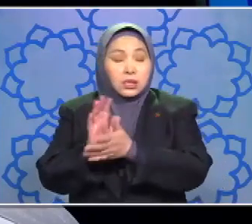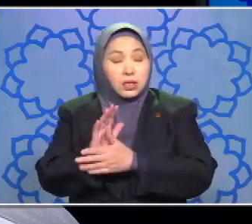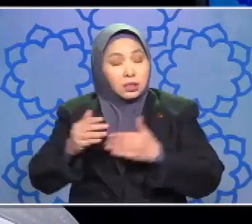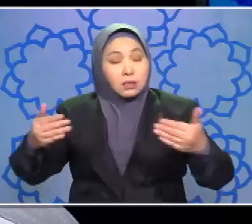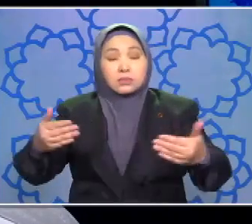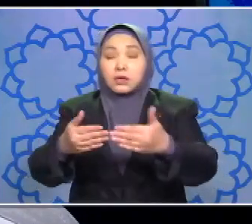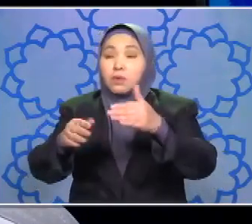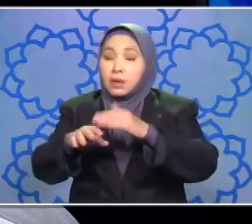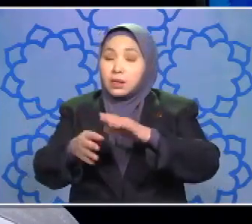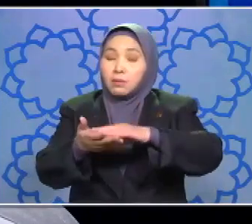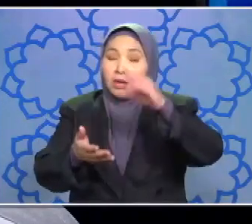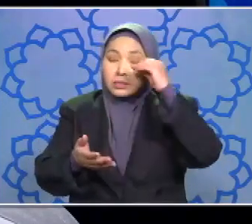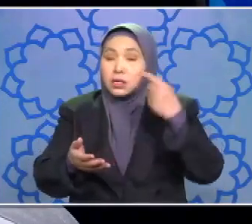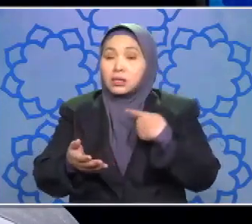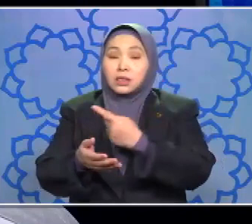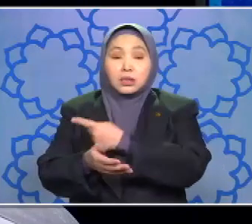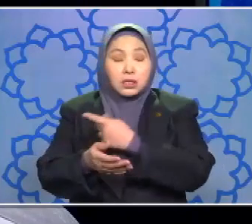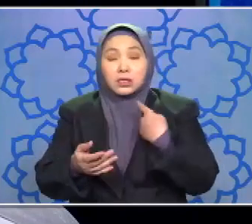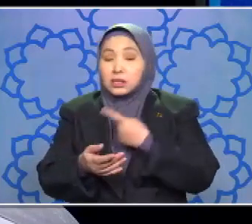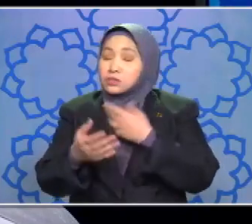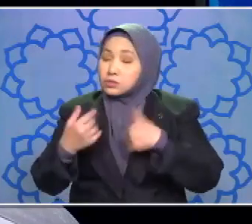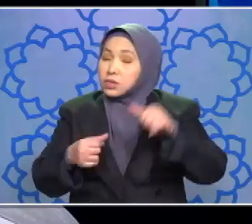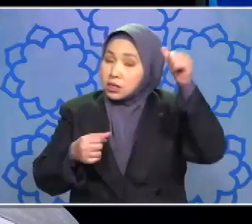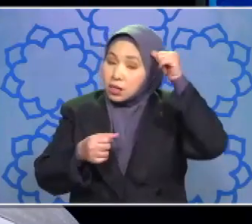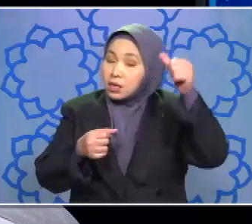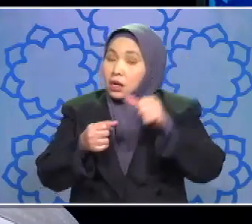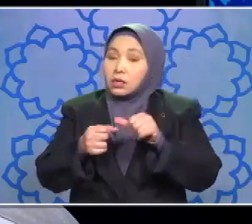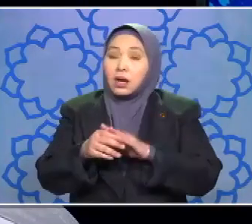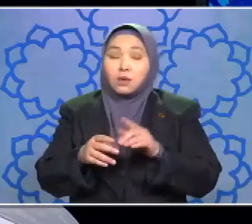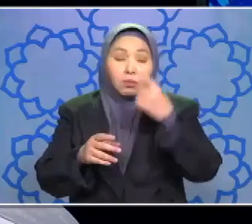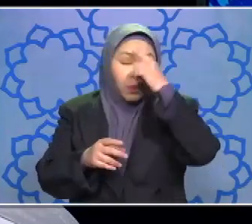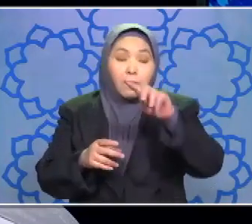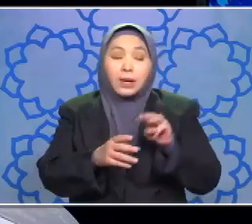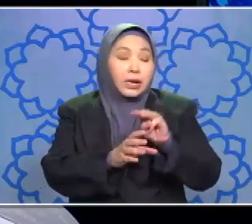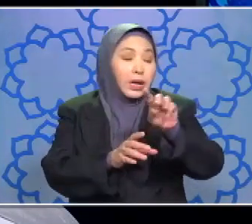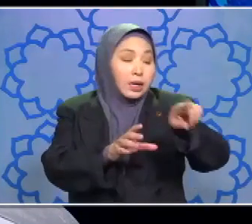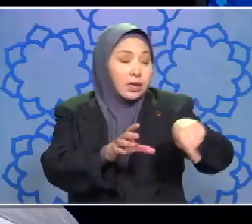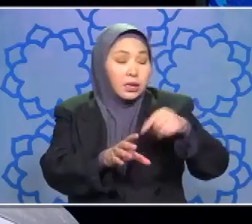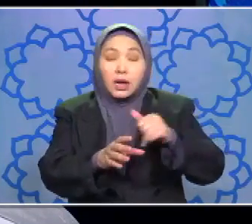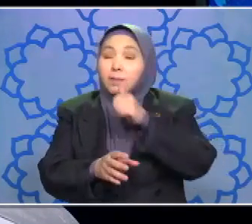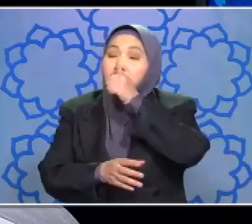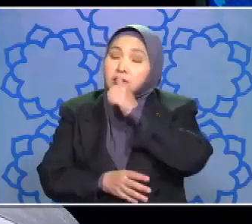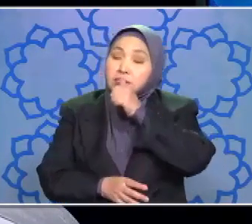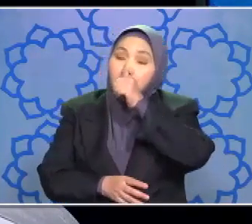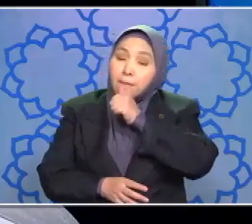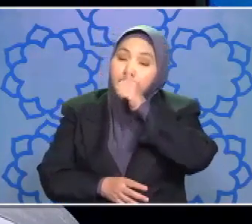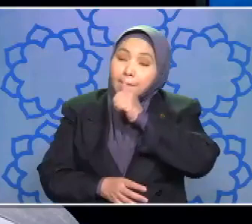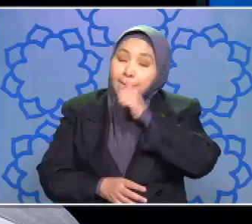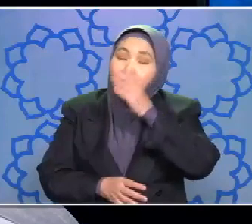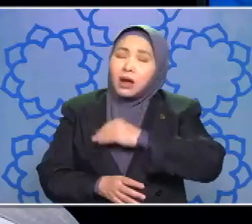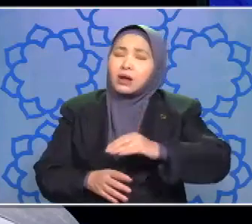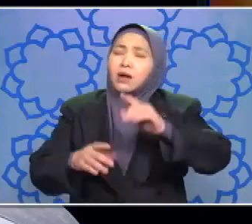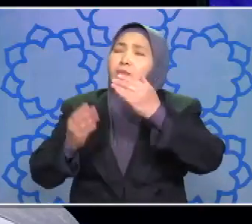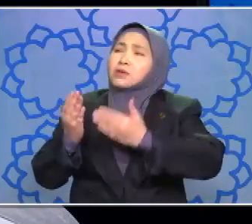kepada pelajaran kita semalam. Kita sudah pun diingatkan tentang mereka yang bersabar, ya, yang bersabar dan juga